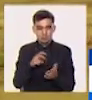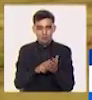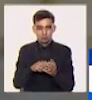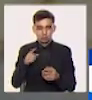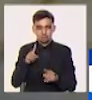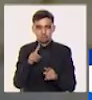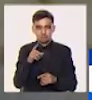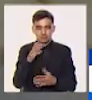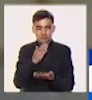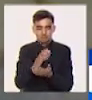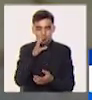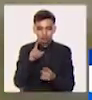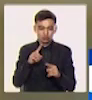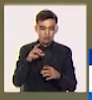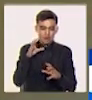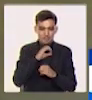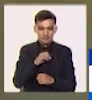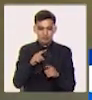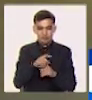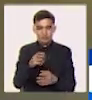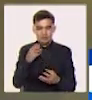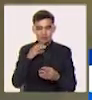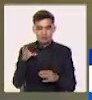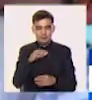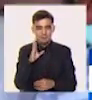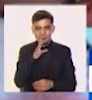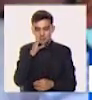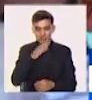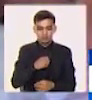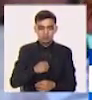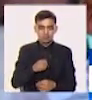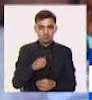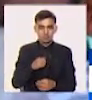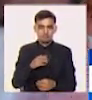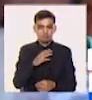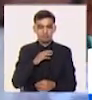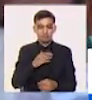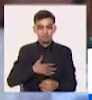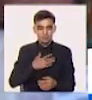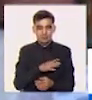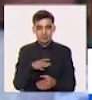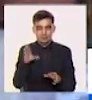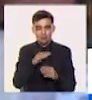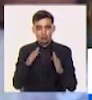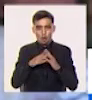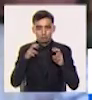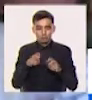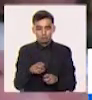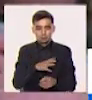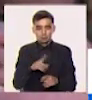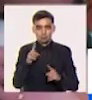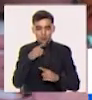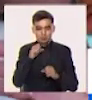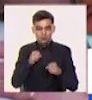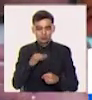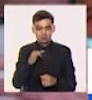қорықтық. Бірақ балаларымыздың бұл еңбегі зая кетті дейді атаналар. Оқу оқыған жоқ, олар бәрі үйде мақау боп отырды. Қазірін айтамыз барды